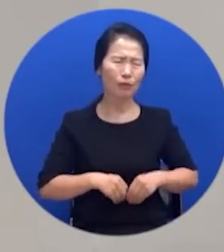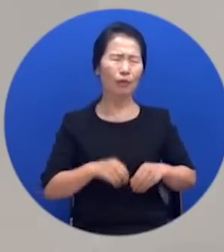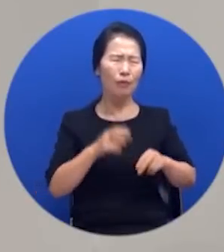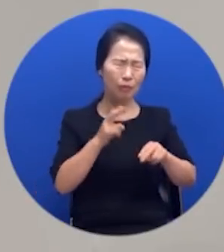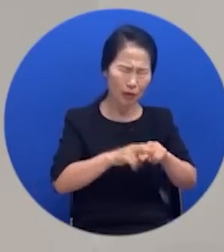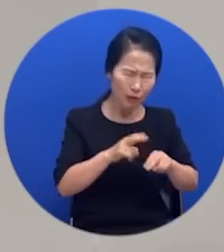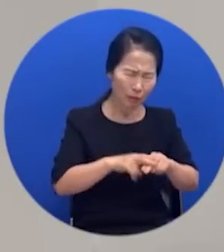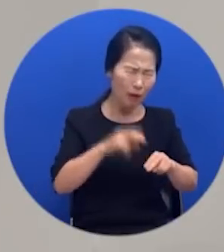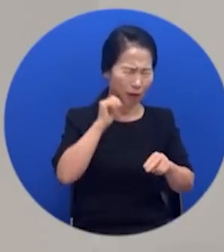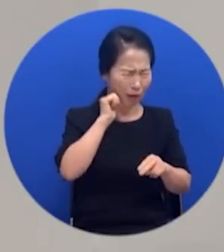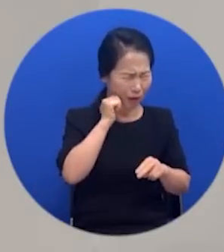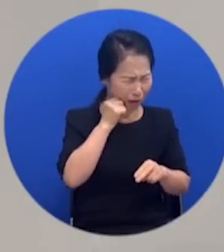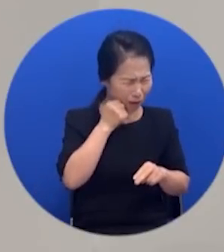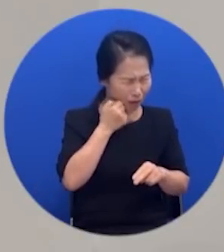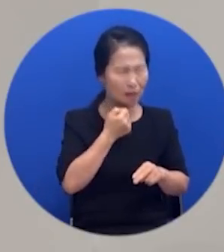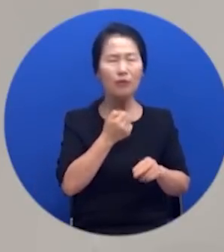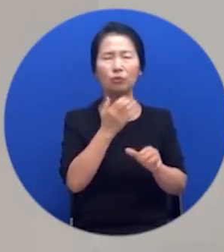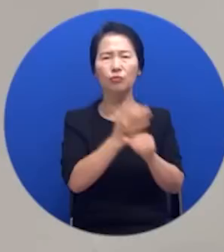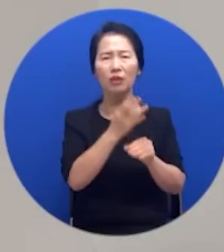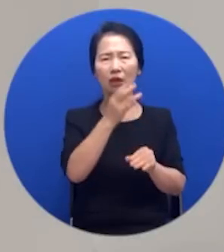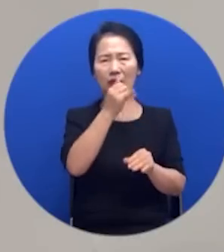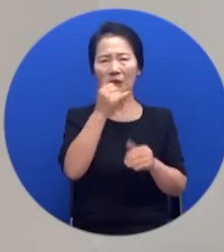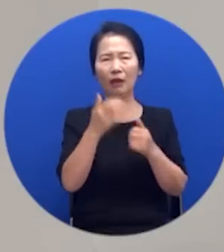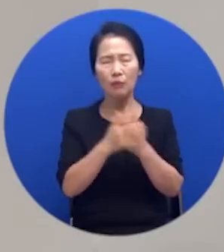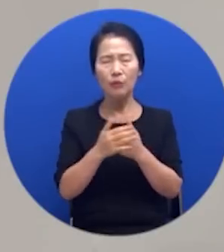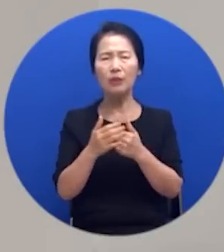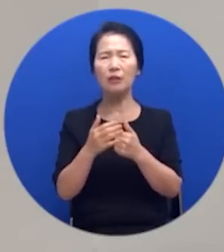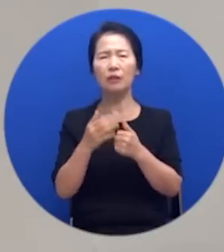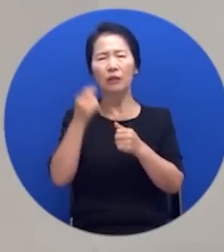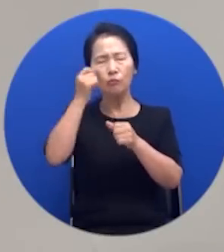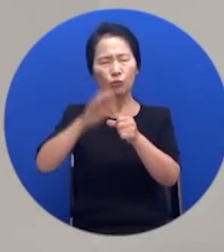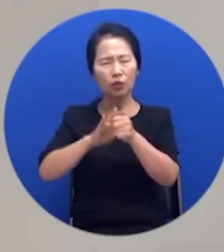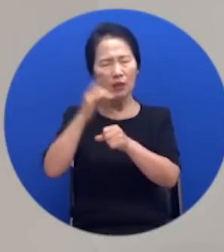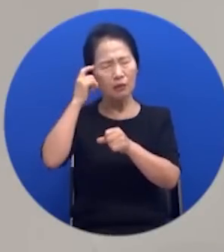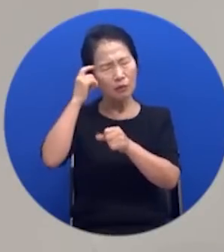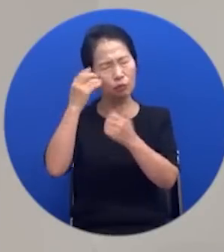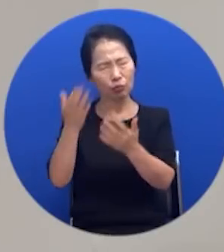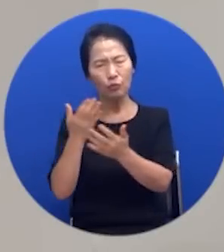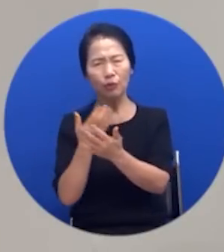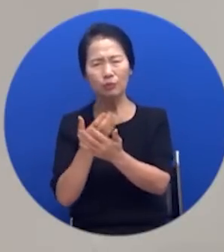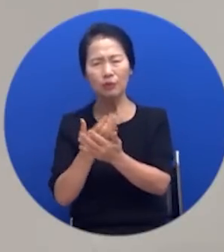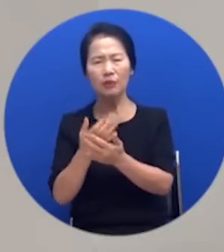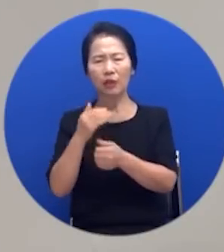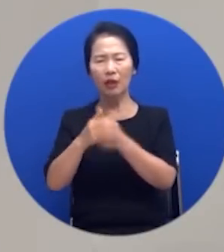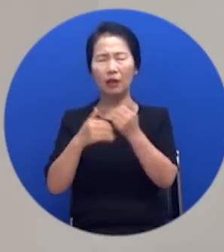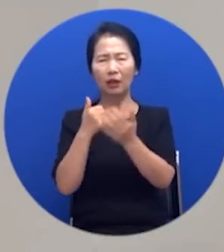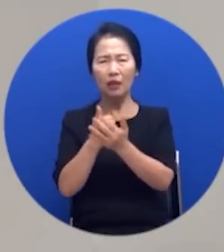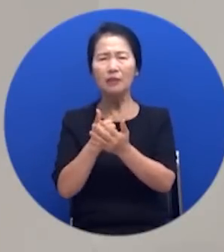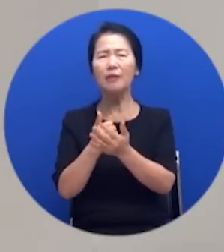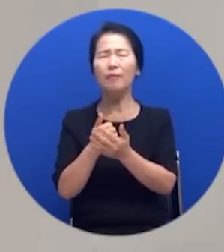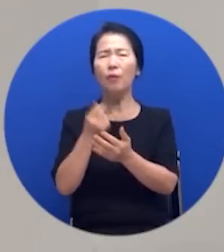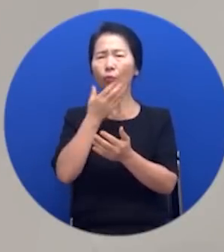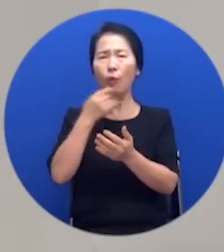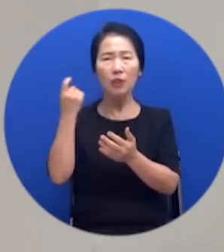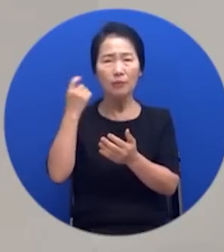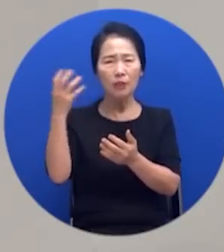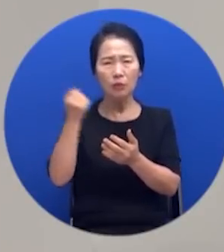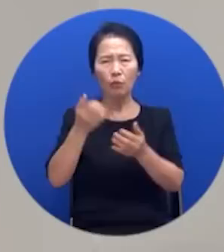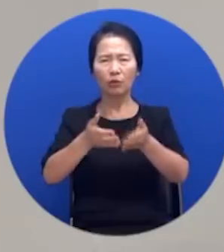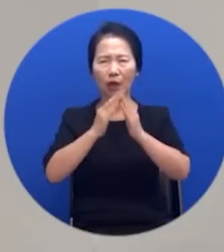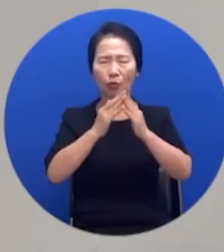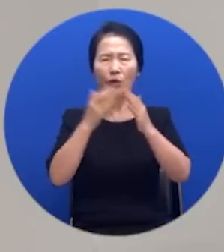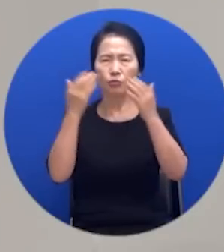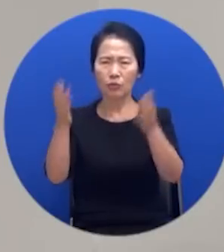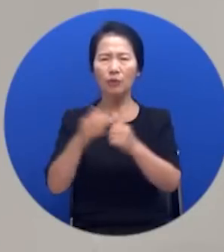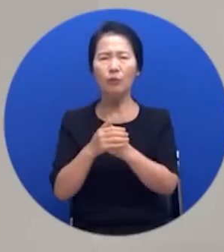있습니다. 하나님 아버지, 저들을 불쌍히 여겨주시옵소서. 하나님, 하나님께서 복음으로 저들을 세워주시옵시고 아버지,